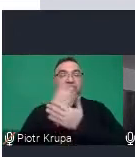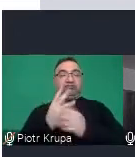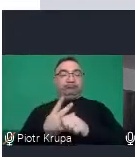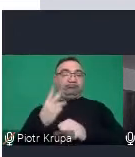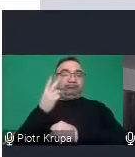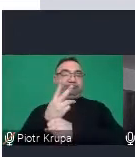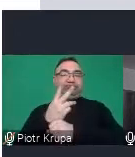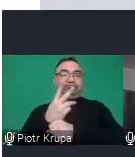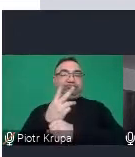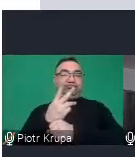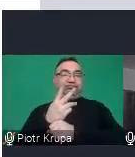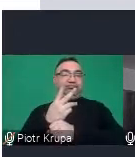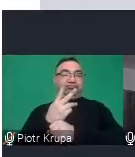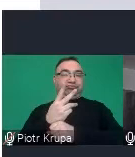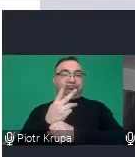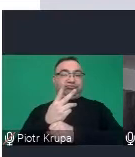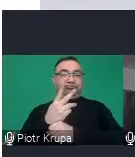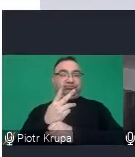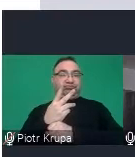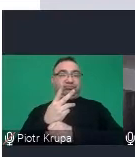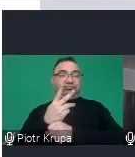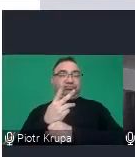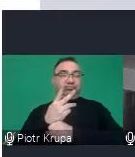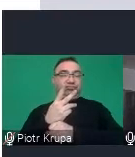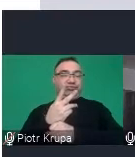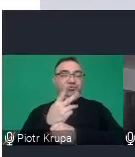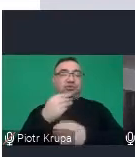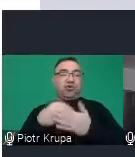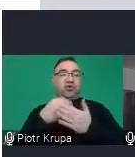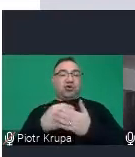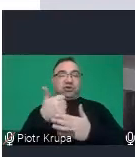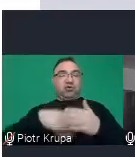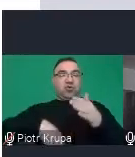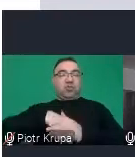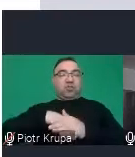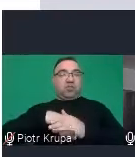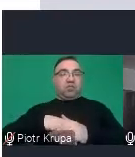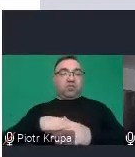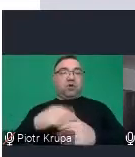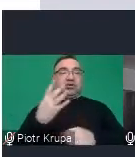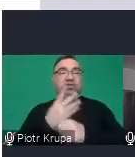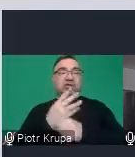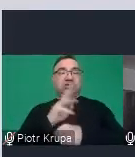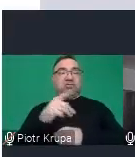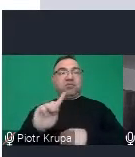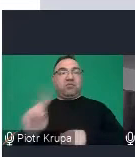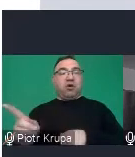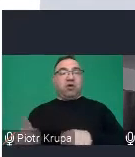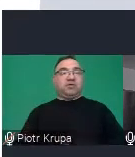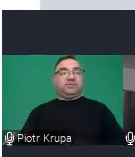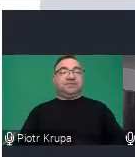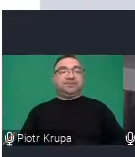przekroczyliśmy magiczną czwórkę z przodu, czyli koszt jednego uprawnienia sięgnął powyżej 40